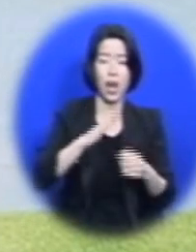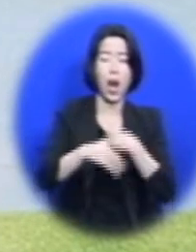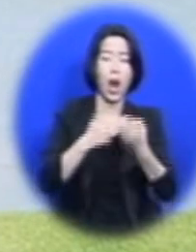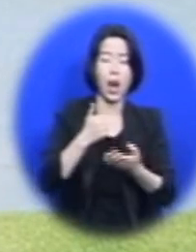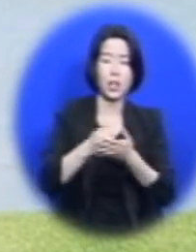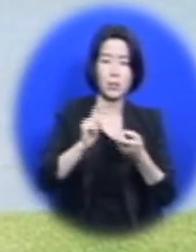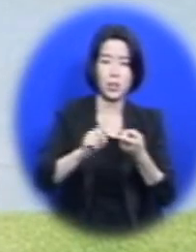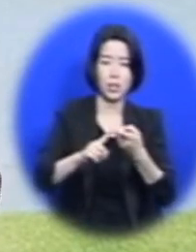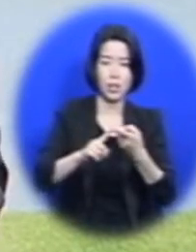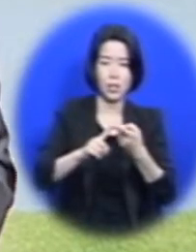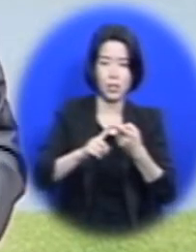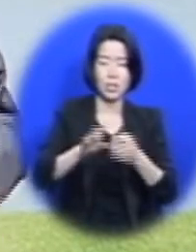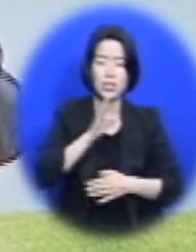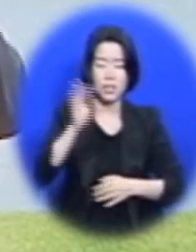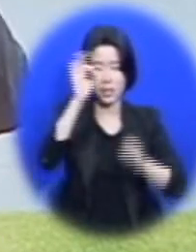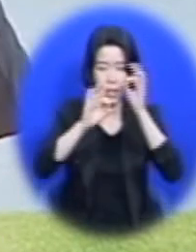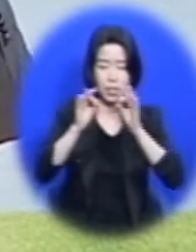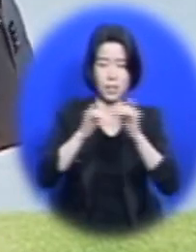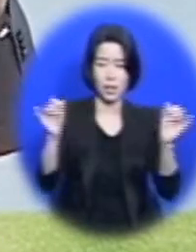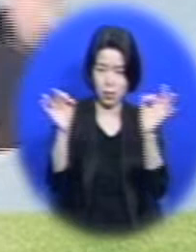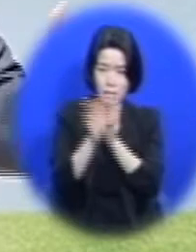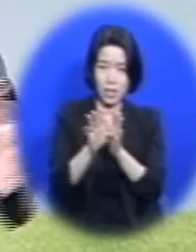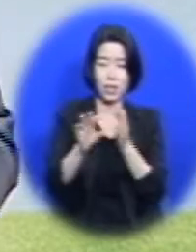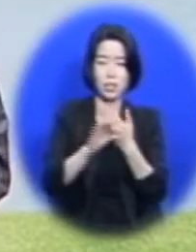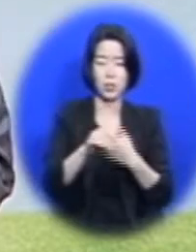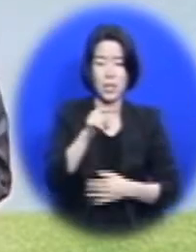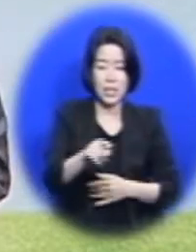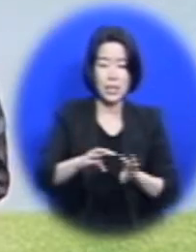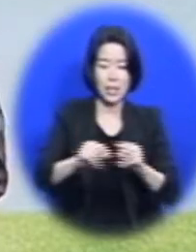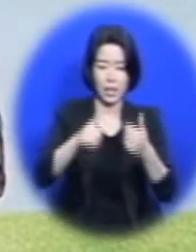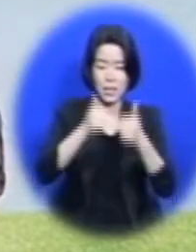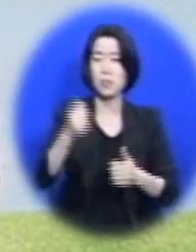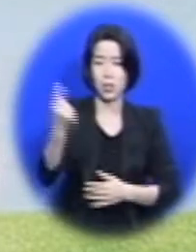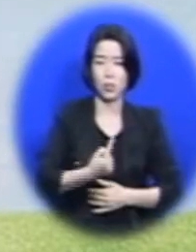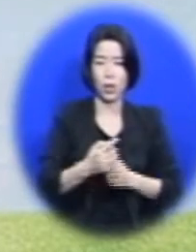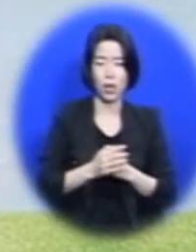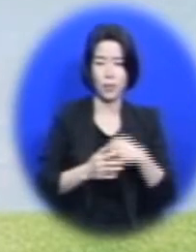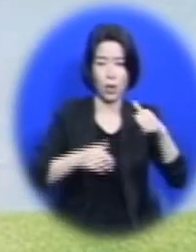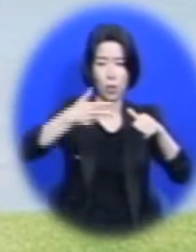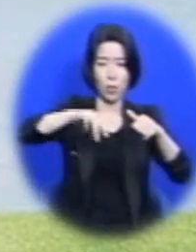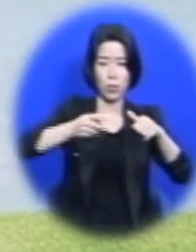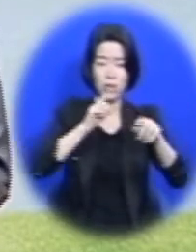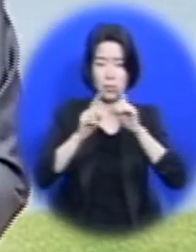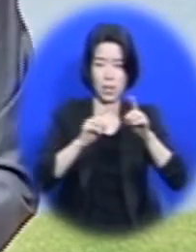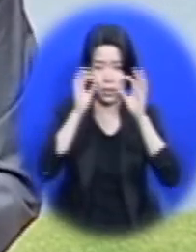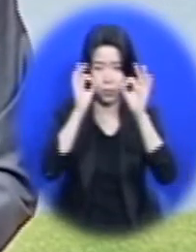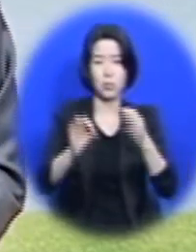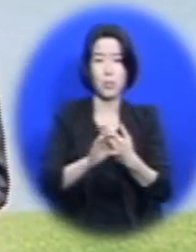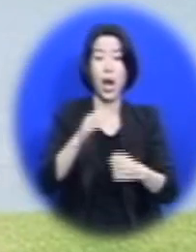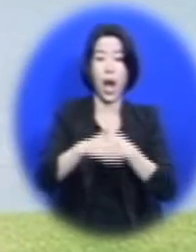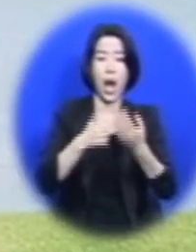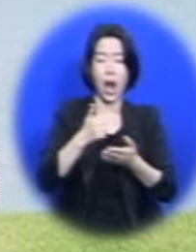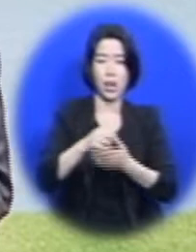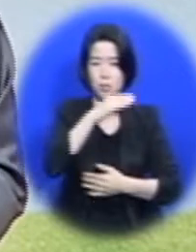하나님을 진짜 찾는 사람이 없어지면 그때는 이 땅에 심판이 오는 겁니다. 5절 말씀에 보면 하나님이